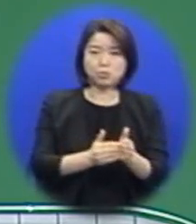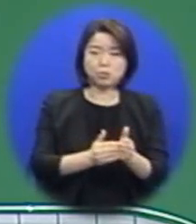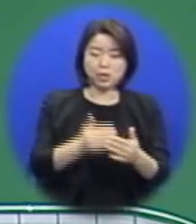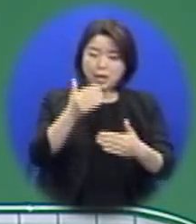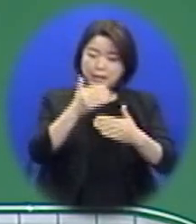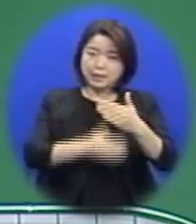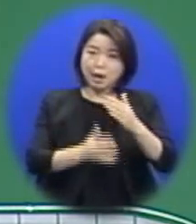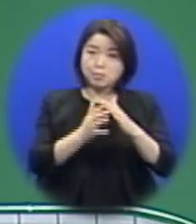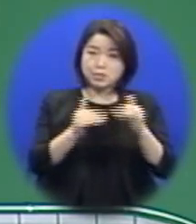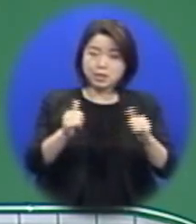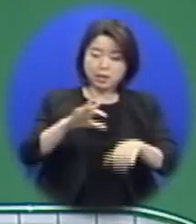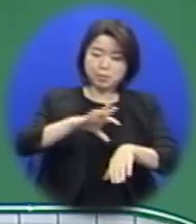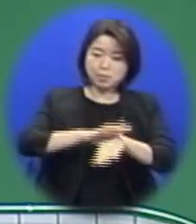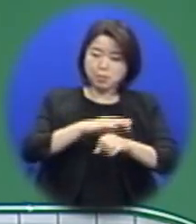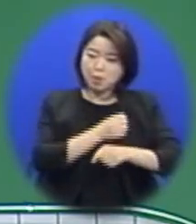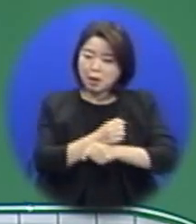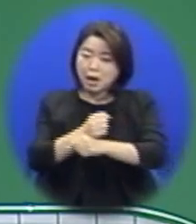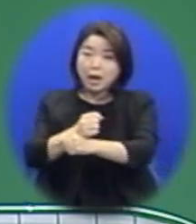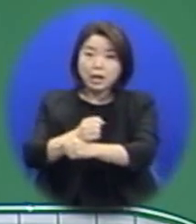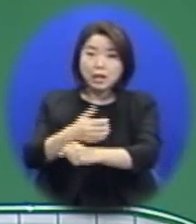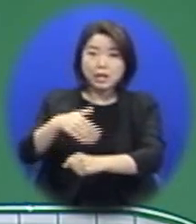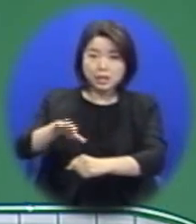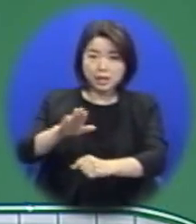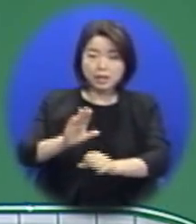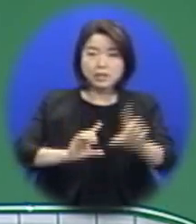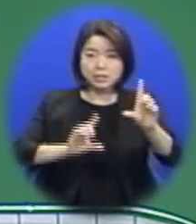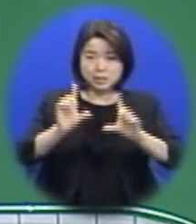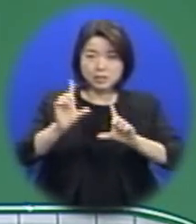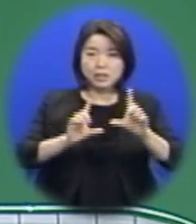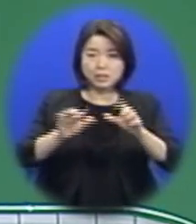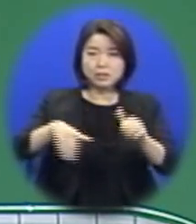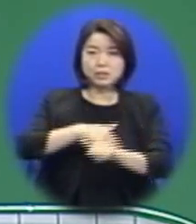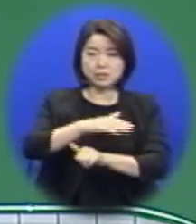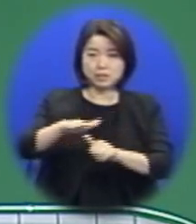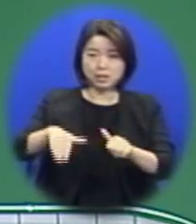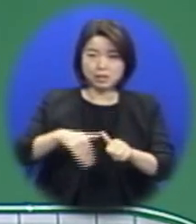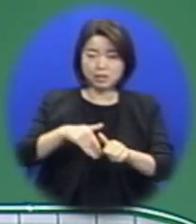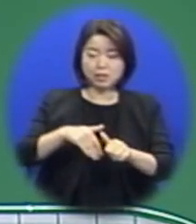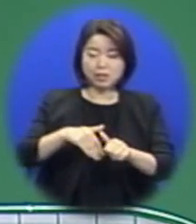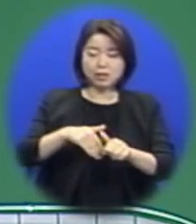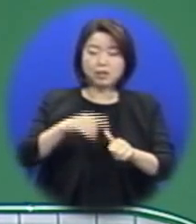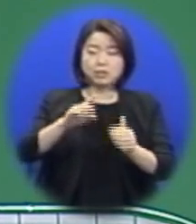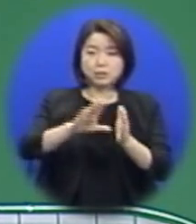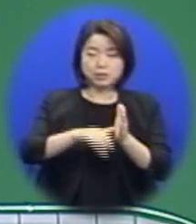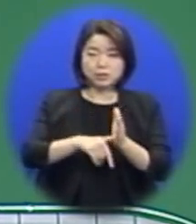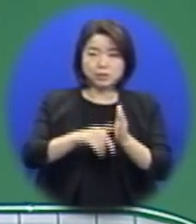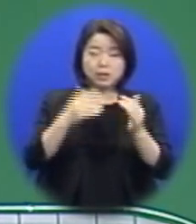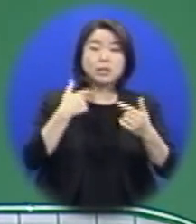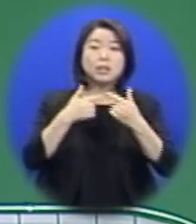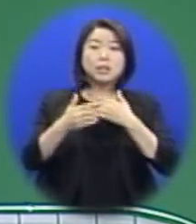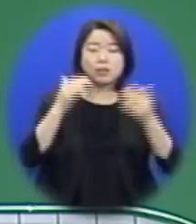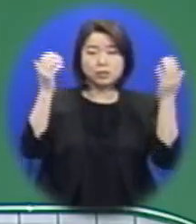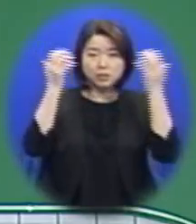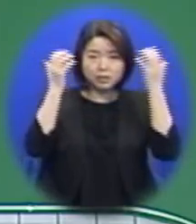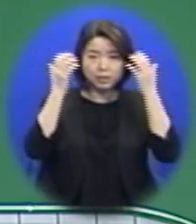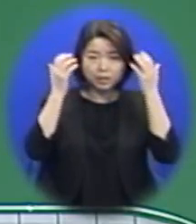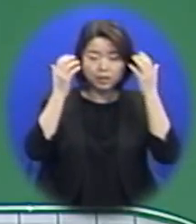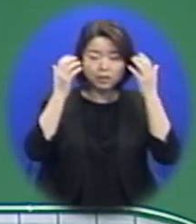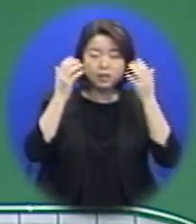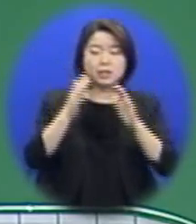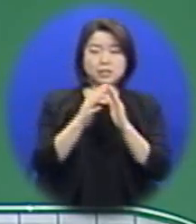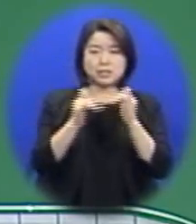남은 사람들은 포로로 끌려간 상태, 그런 경우의 고난을 겪은 사람의